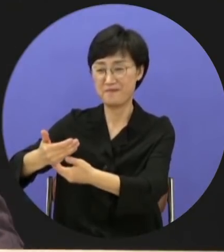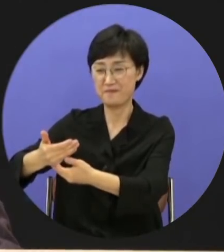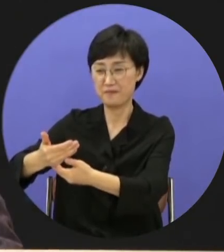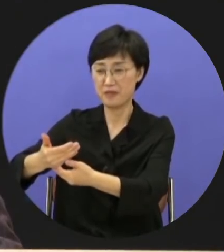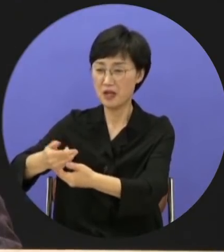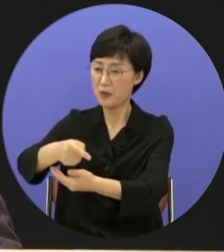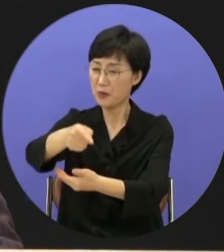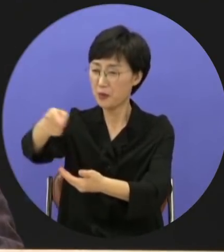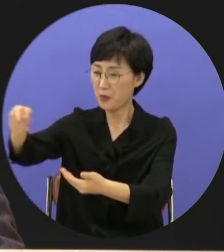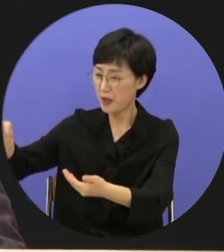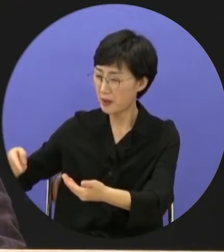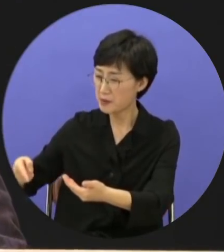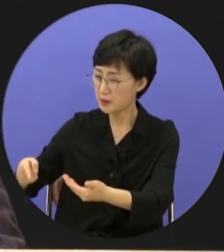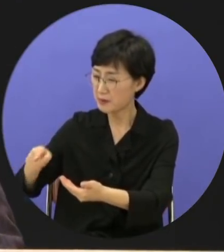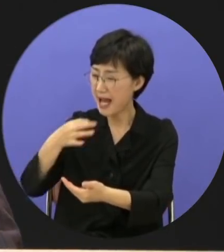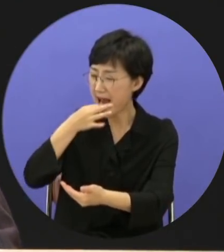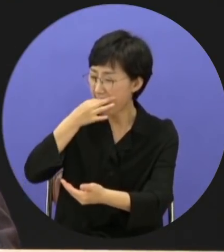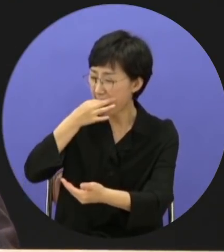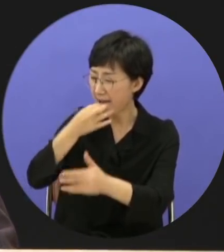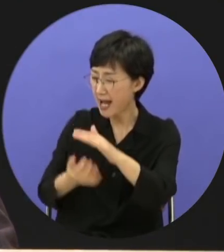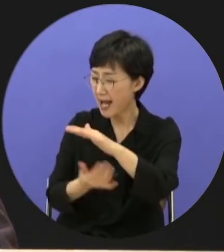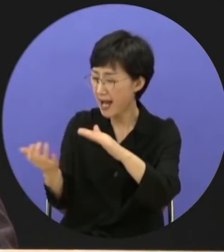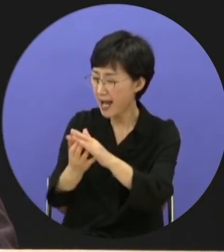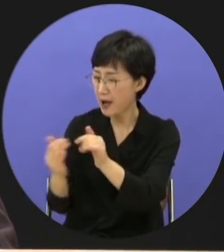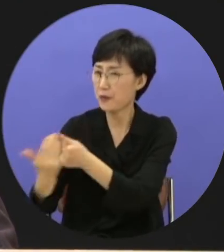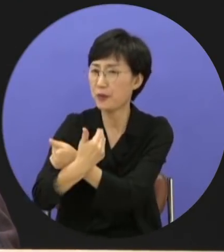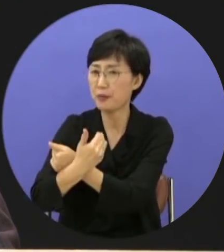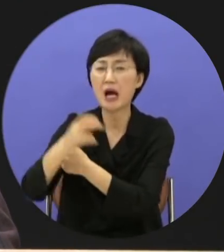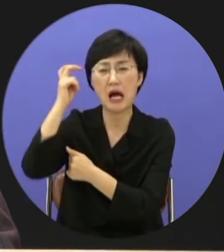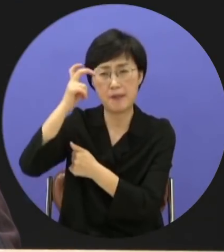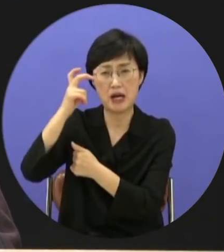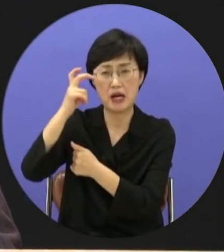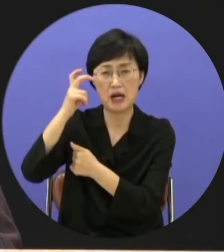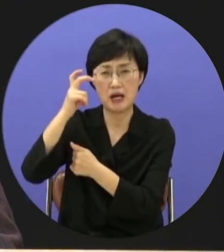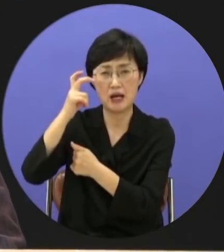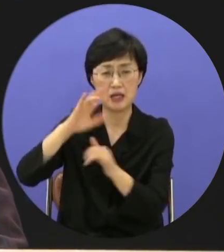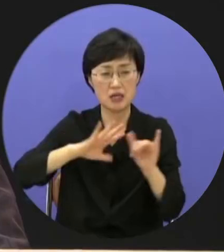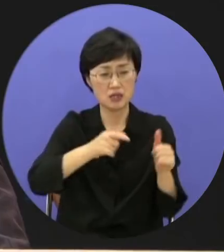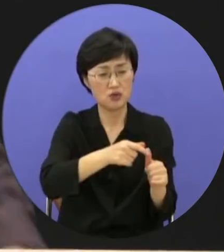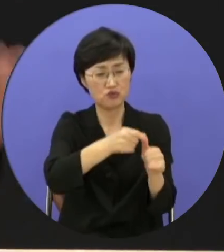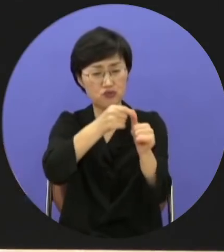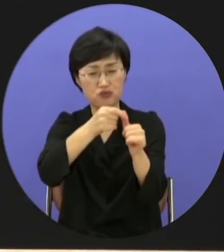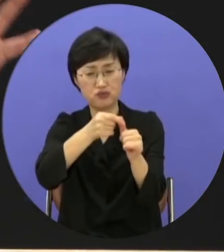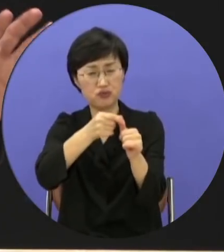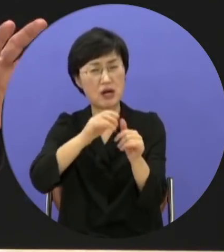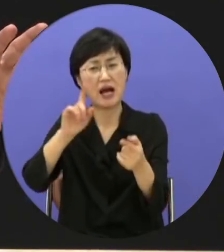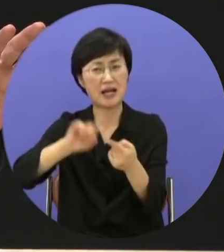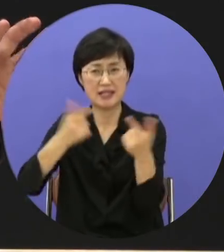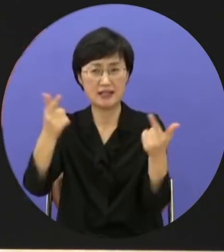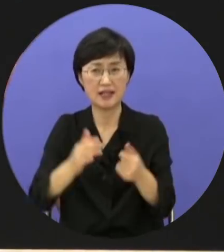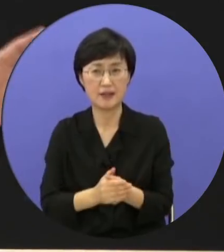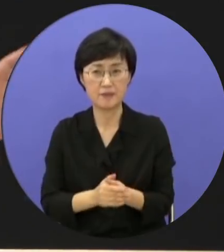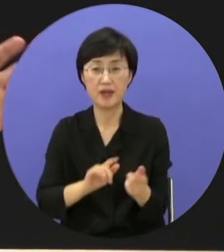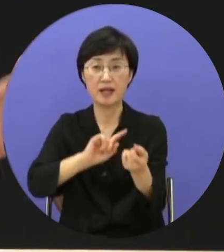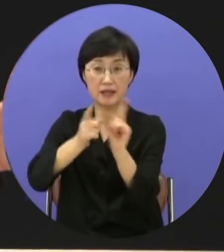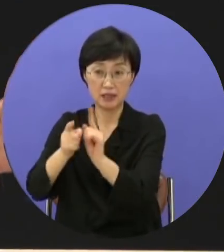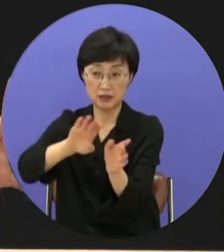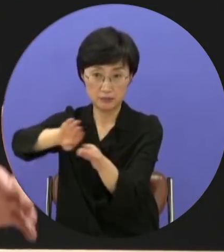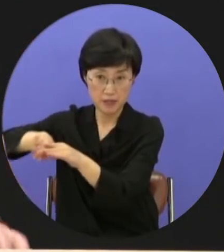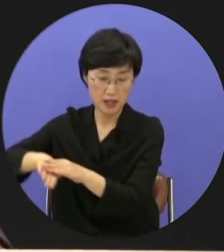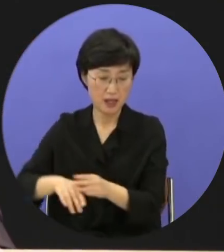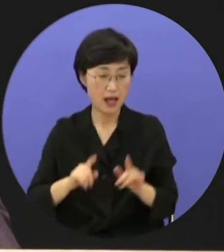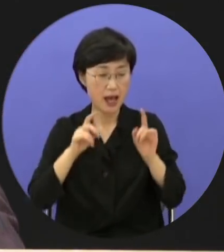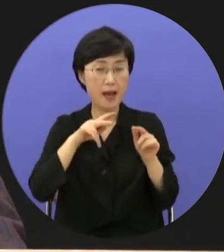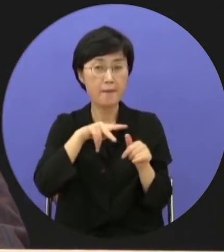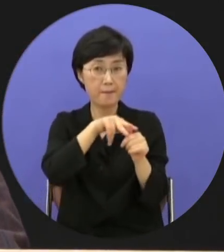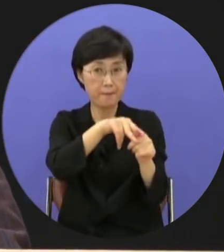없어요. Because if he were born in a royal palace, there 그렇죠. would only be a select few people who would have been able to come near him. 말구유에 태어난 예언된 거예요. He would